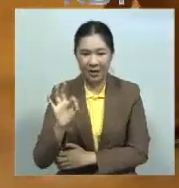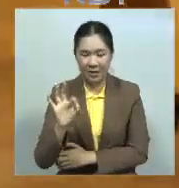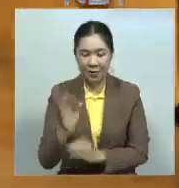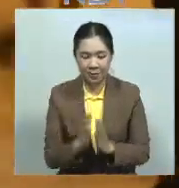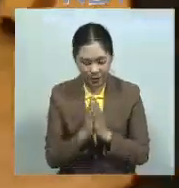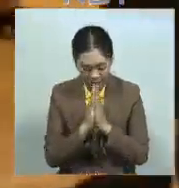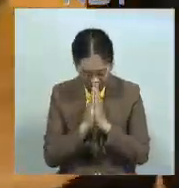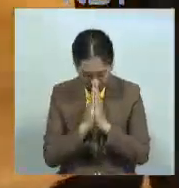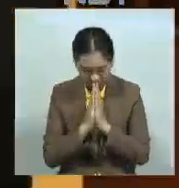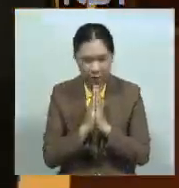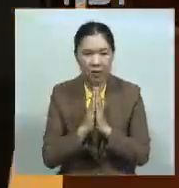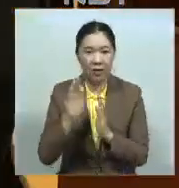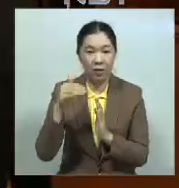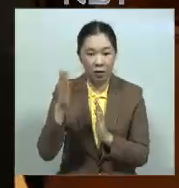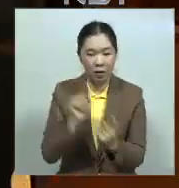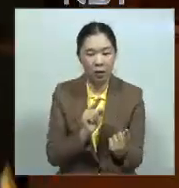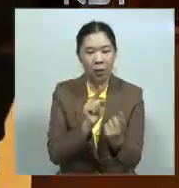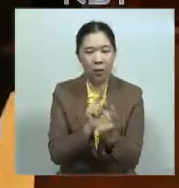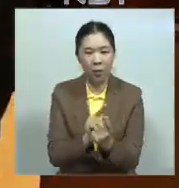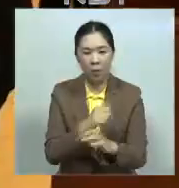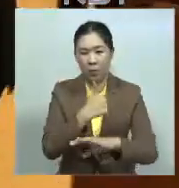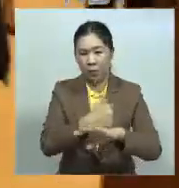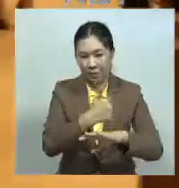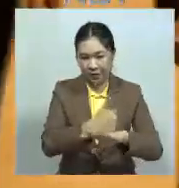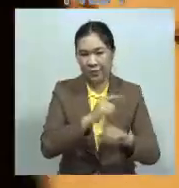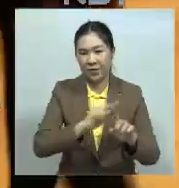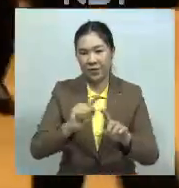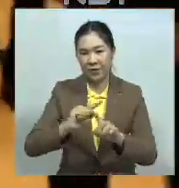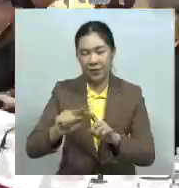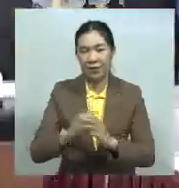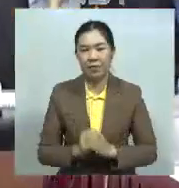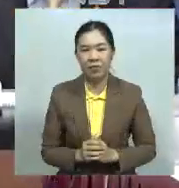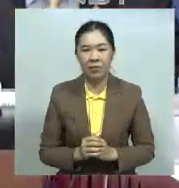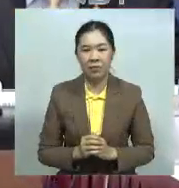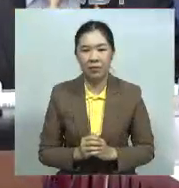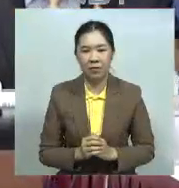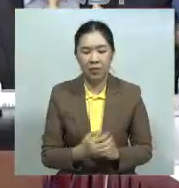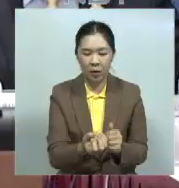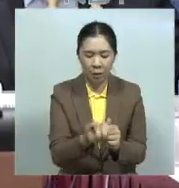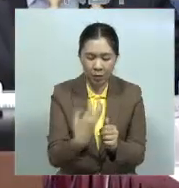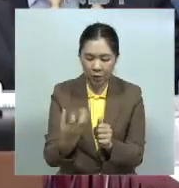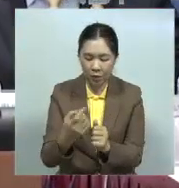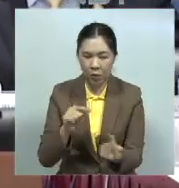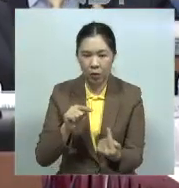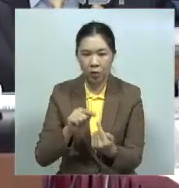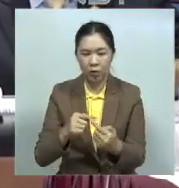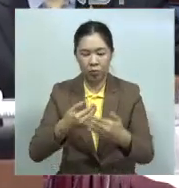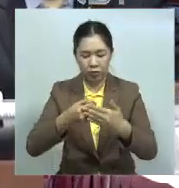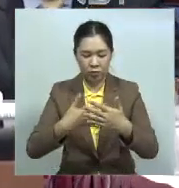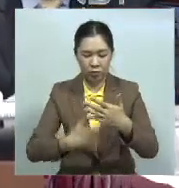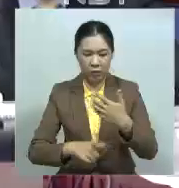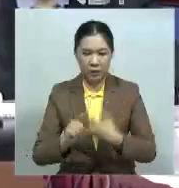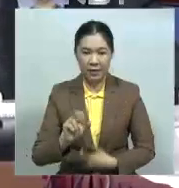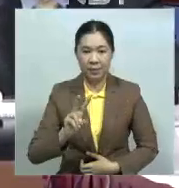ทธิ์ประจำกระทรวงจากนั้นค่ะพบปะกับผู้บริหารระดับสูงพร้อมรับฟังภารกิจของหน่วยงานในสังกัด22หน่วยงานด้วย